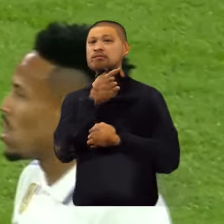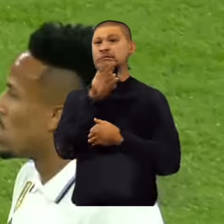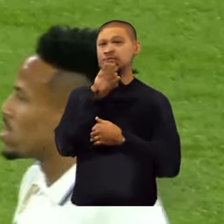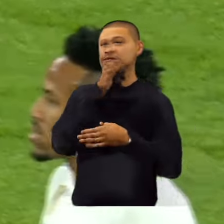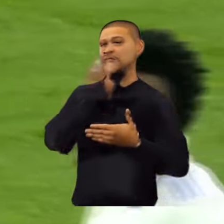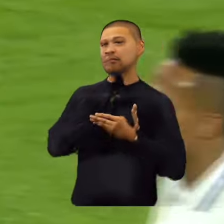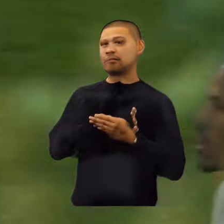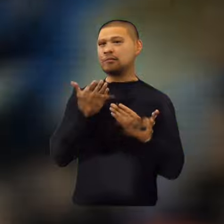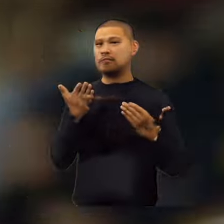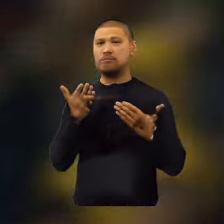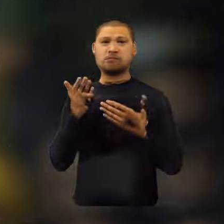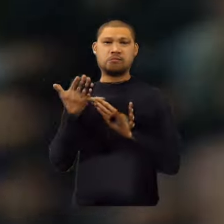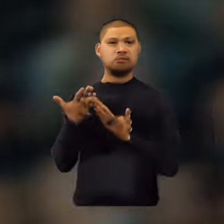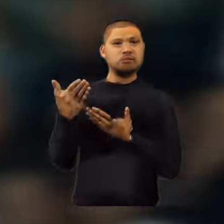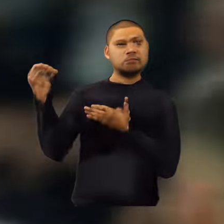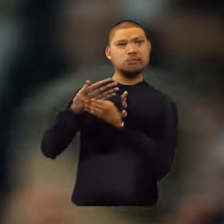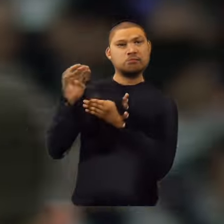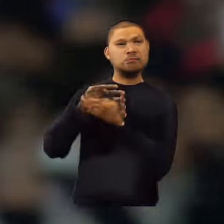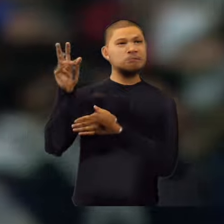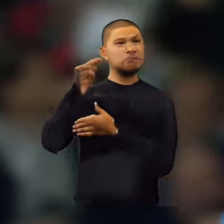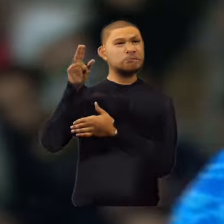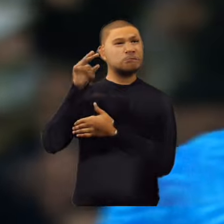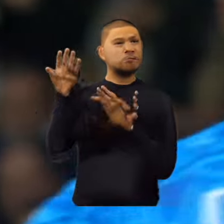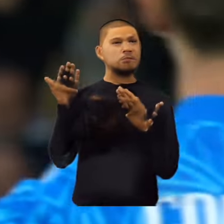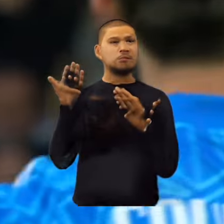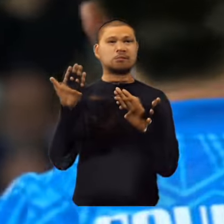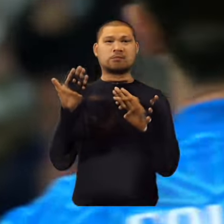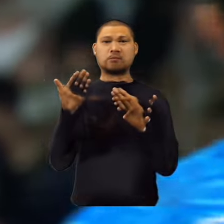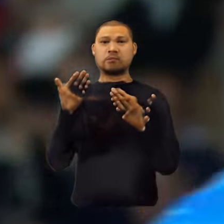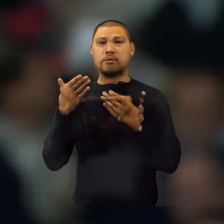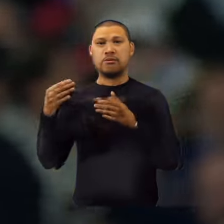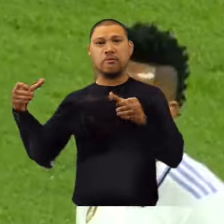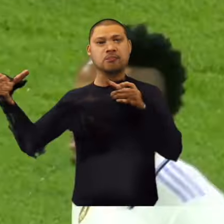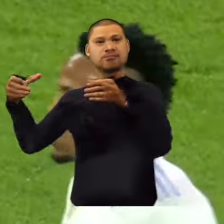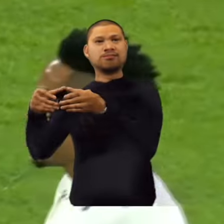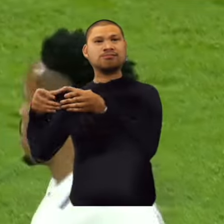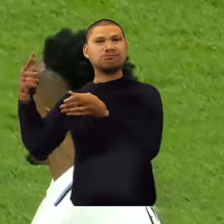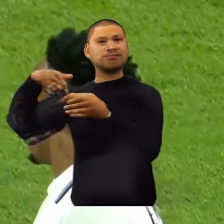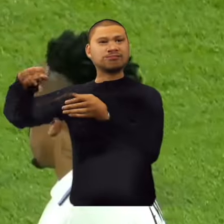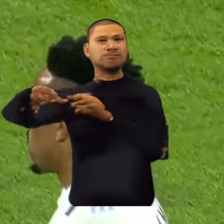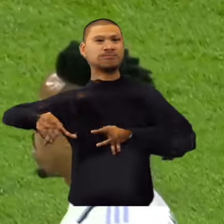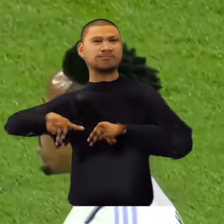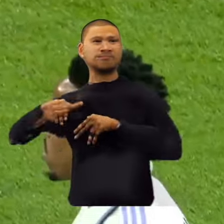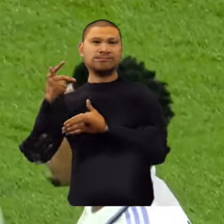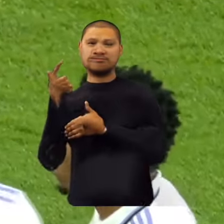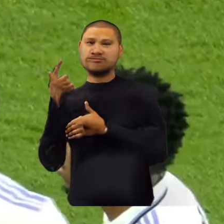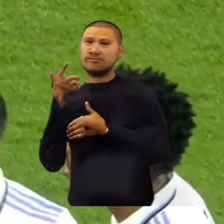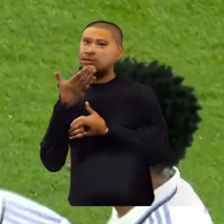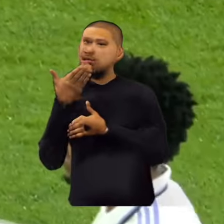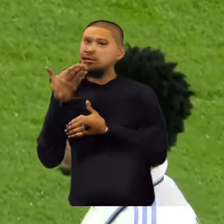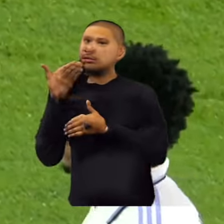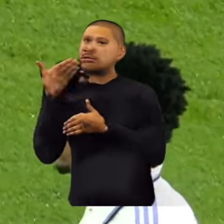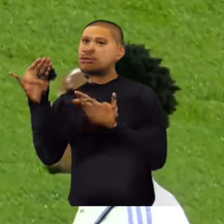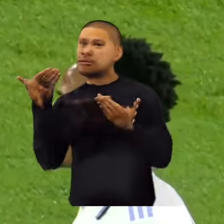sort de ce but ou pas pour le FC Barcelone. Il y avait du mieux côté catalan depuis quelques minutes. Est-ce que ce mieux sera